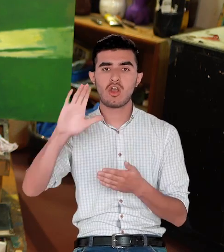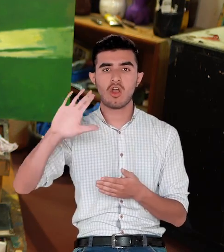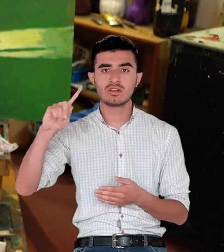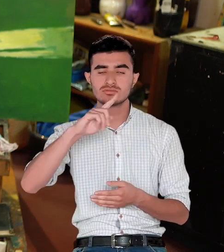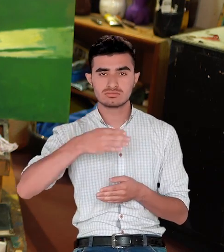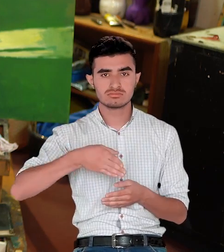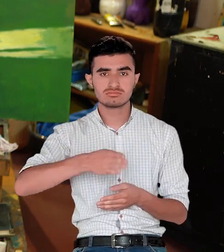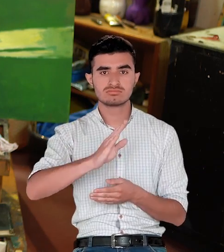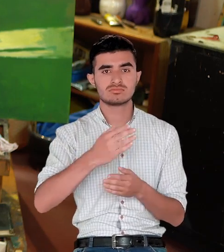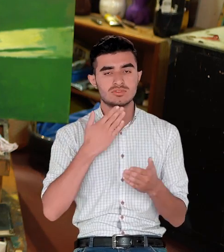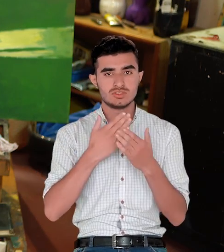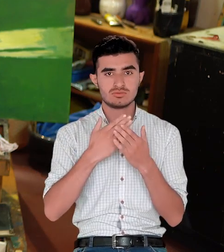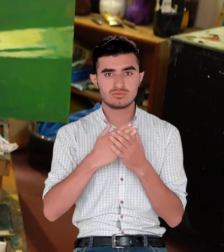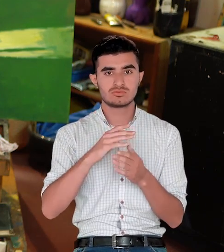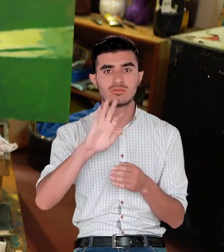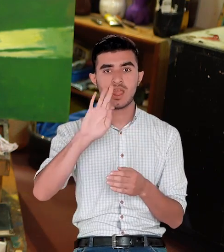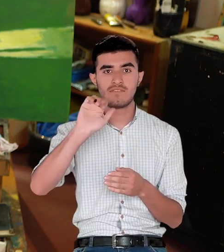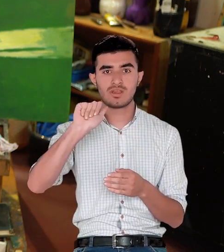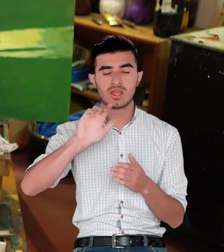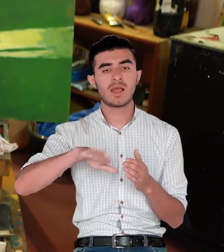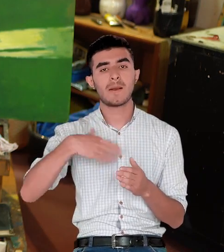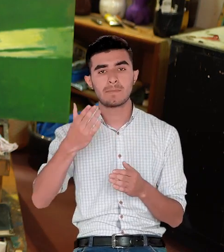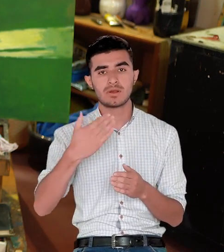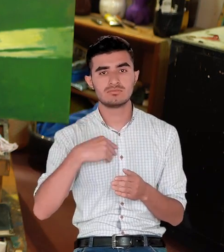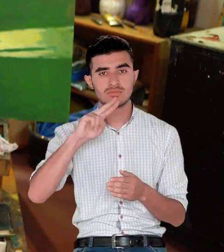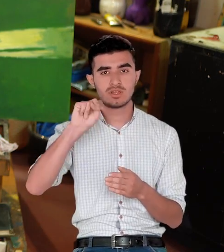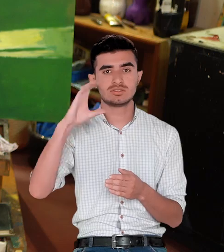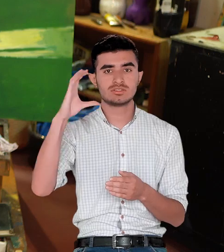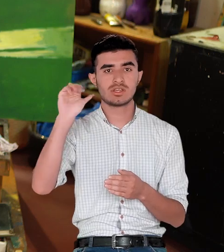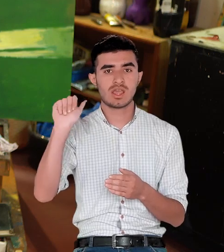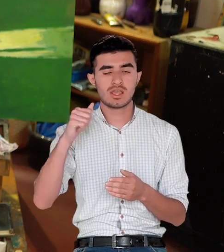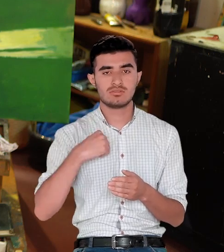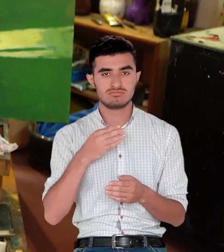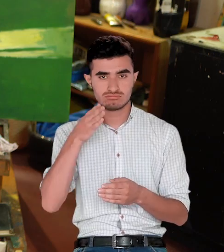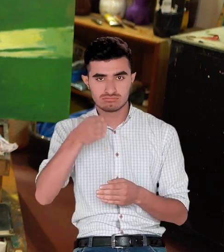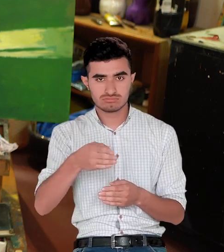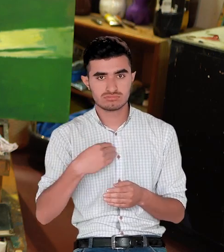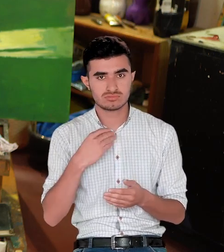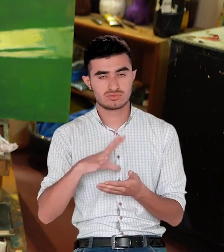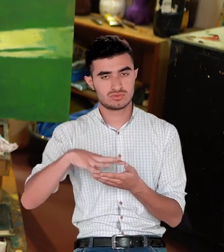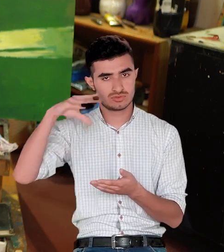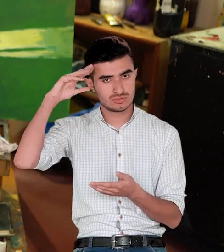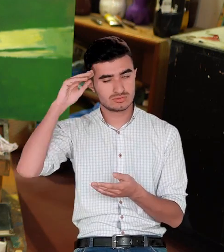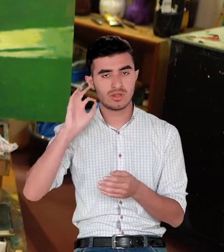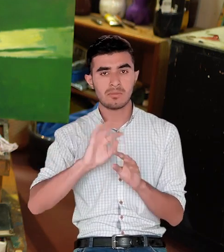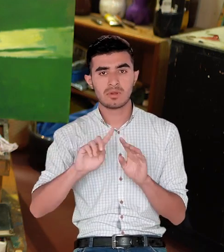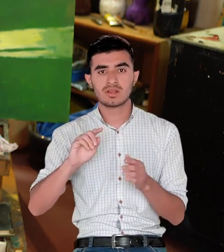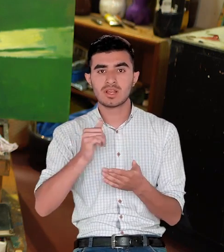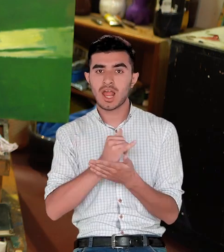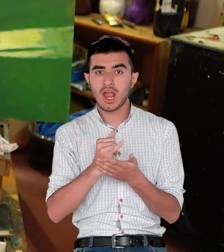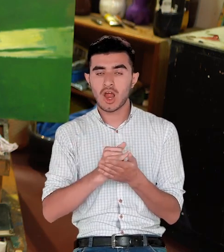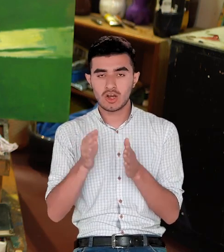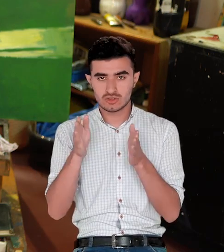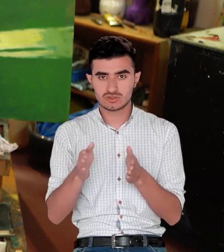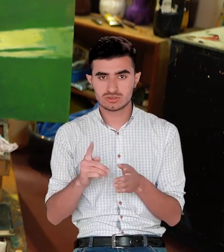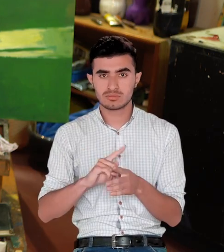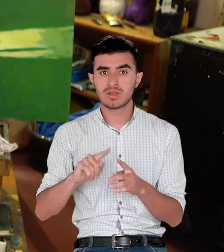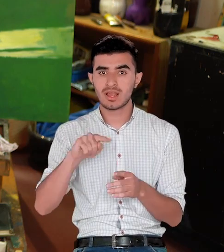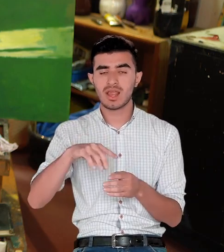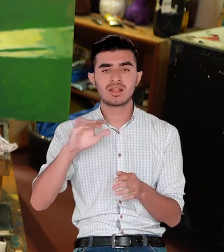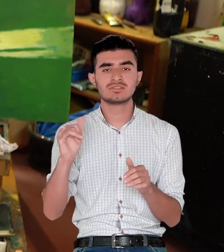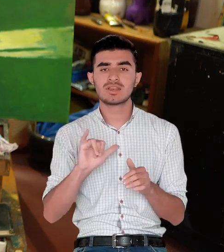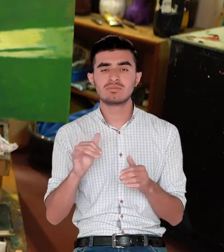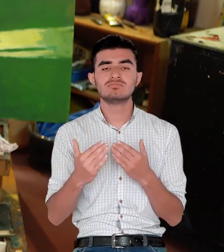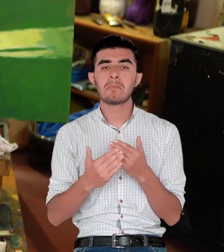یہاں بھی وہی بیسک چیزیں تھیں. سب سے پہلے یہاں ہمیں لائن لگانے سکھائے. تو پتہ چلا کہ